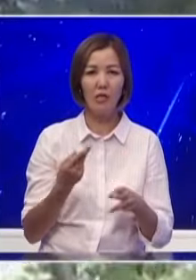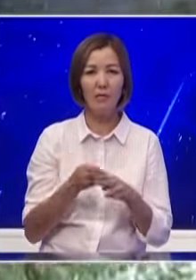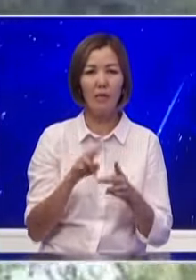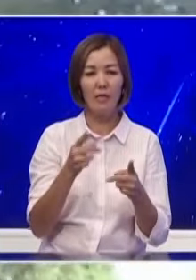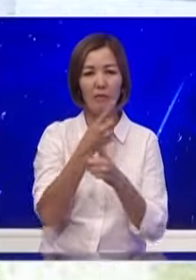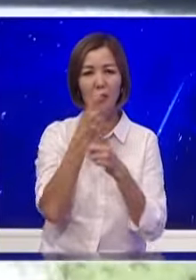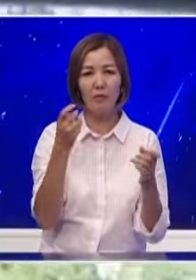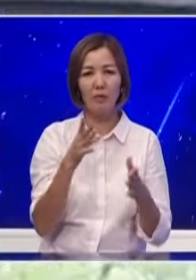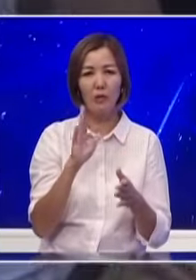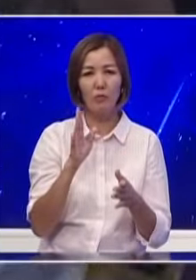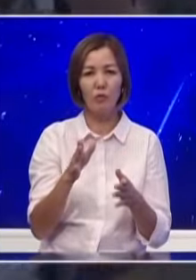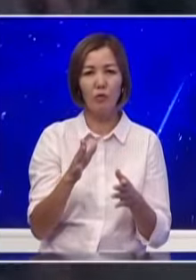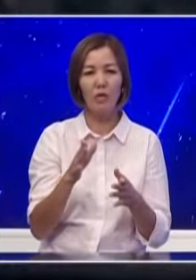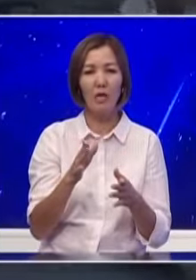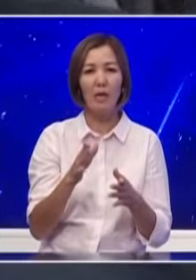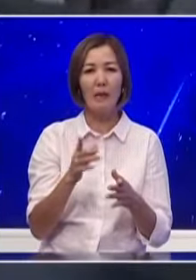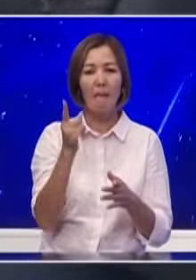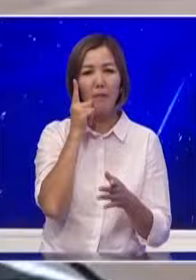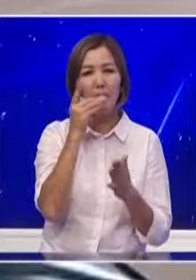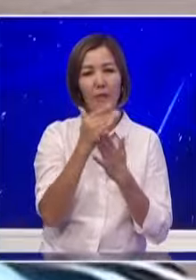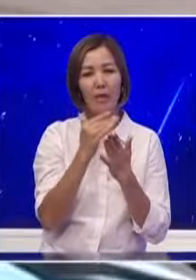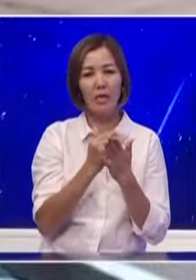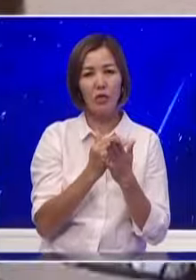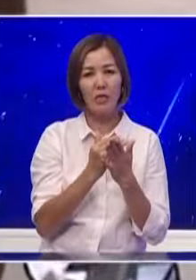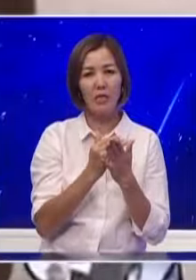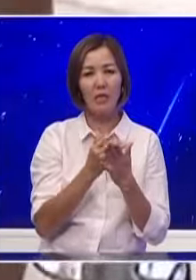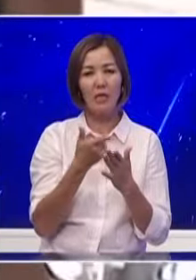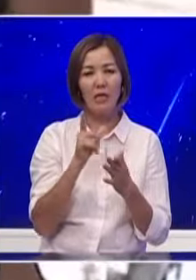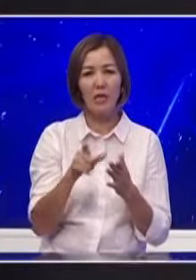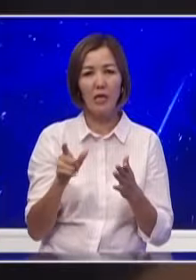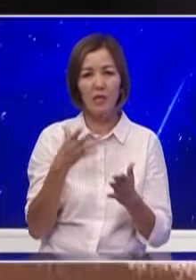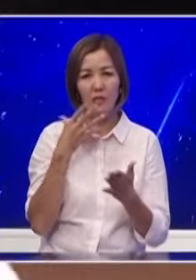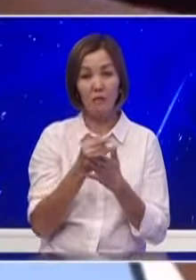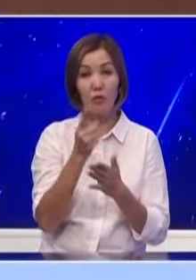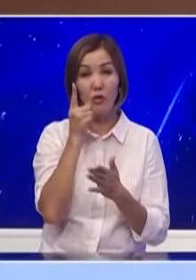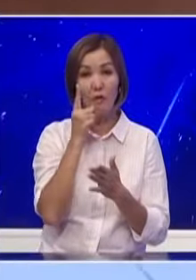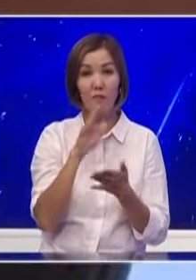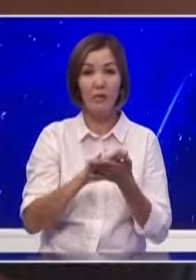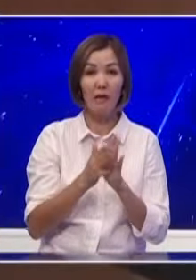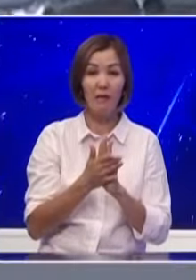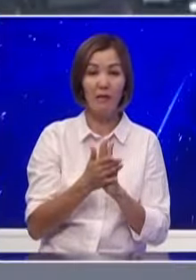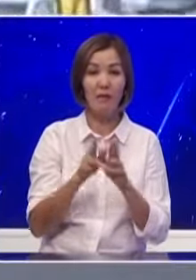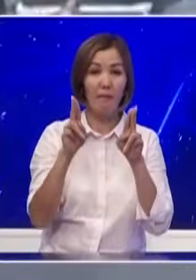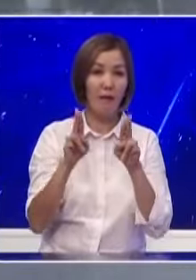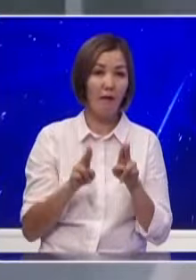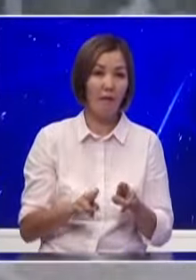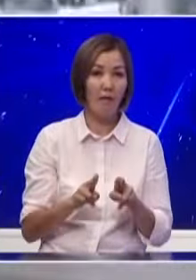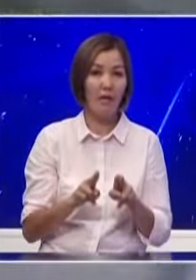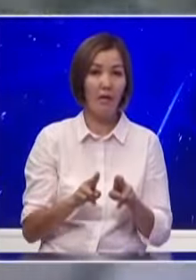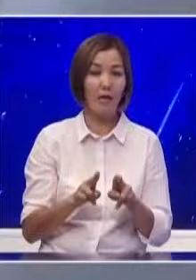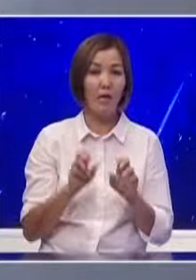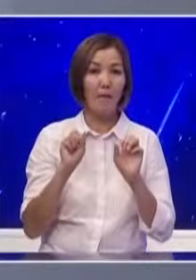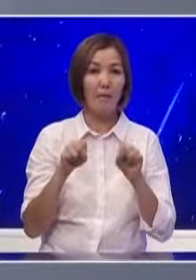При этом сообщения о запретах будут приходить на мобильные приложения граждан. Так, согласно принятым правилам, поездка не будет